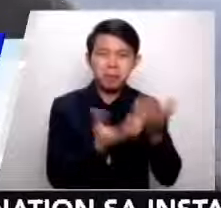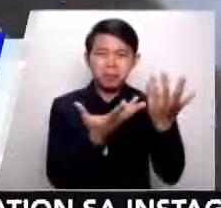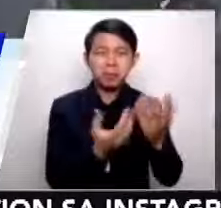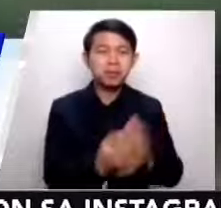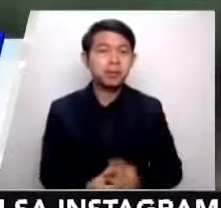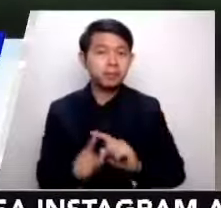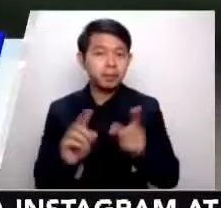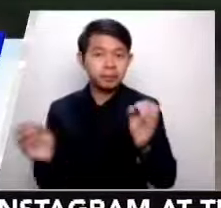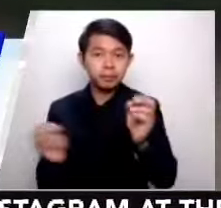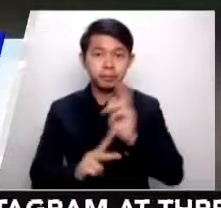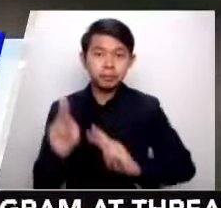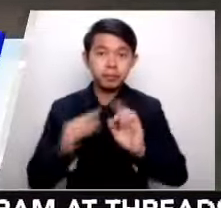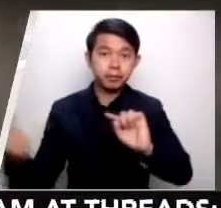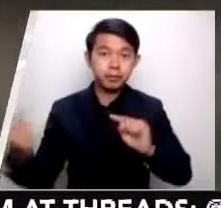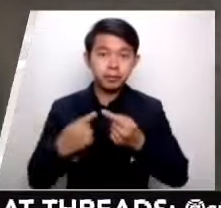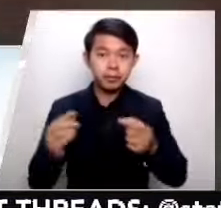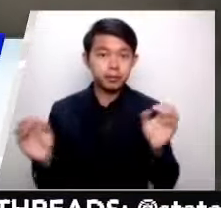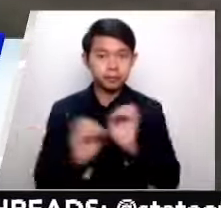alarma.